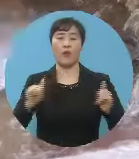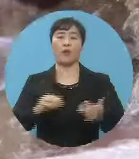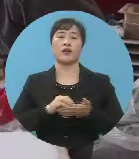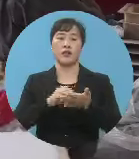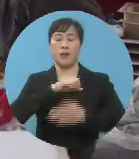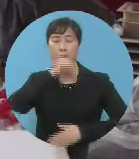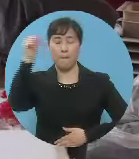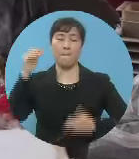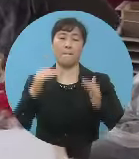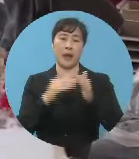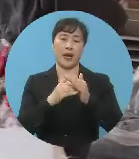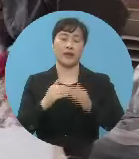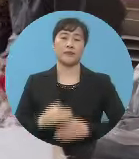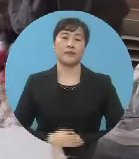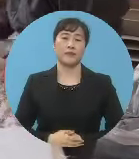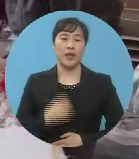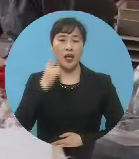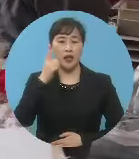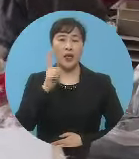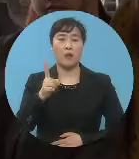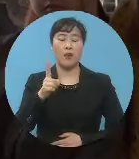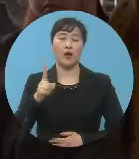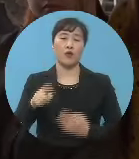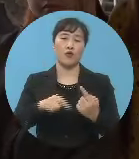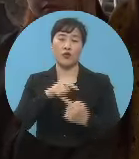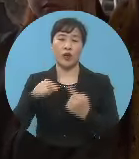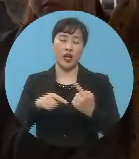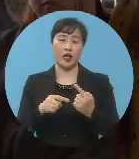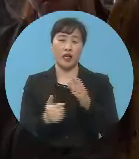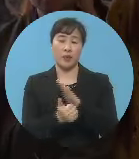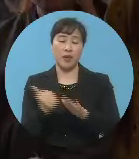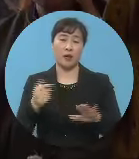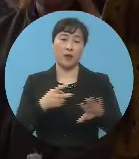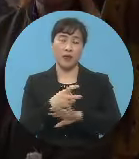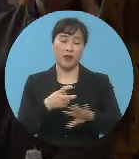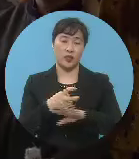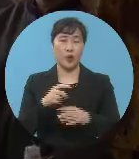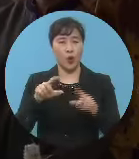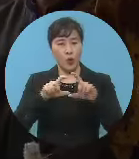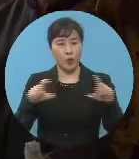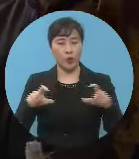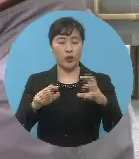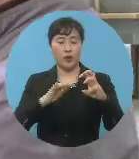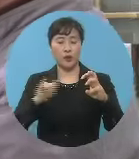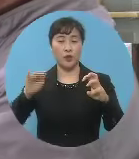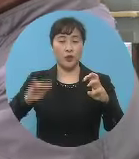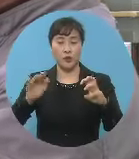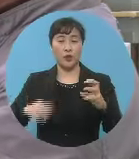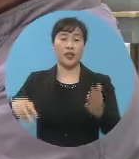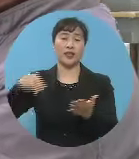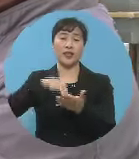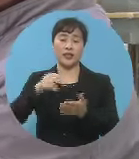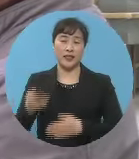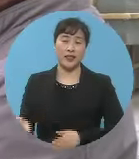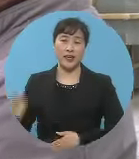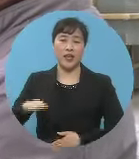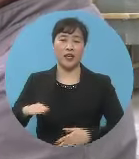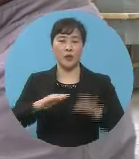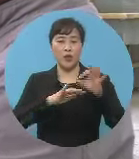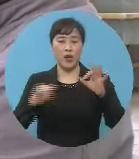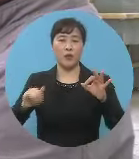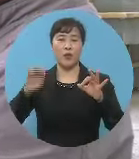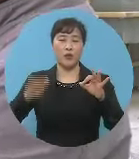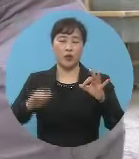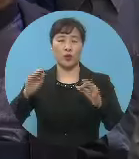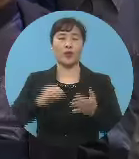취업시켰습니다. 한 달에 한 번 운행하는 청년 희망 버스는 보통 30명 정도가 타는데 10명 정도